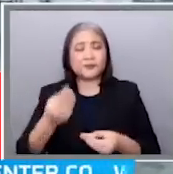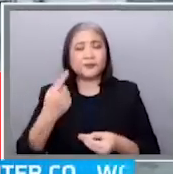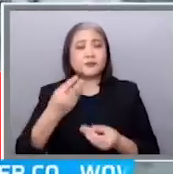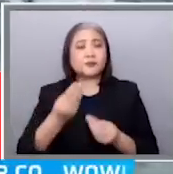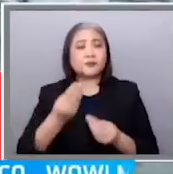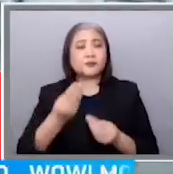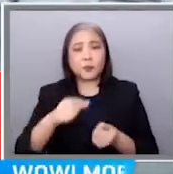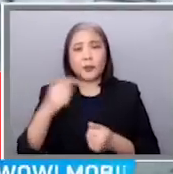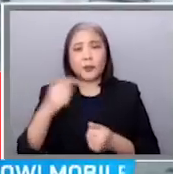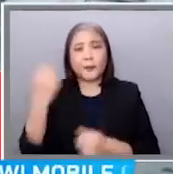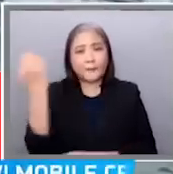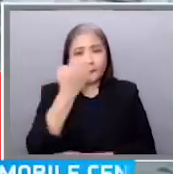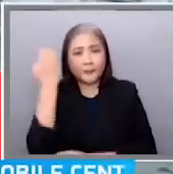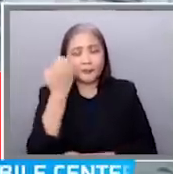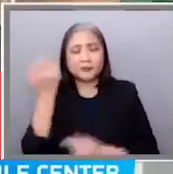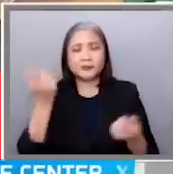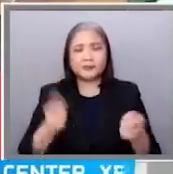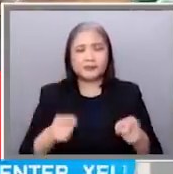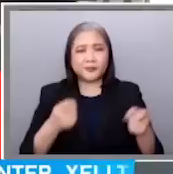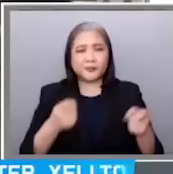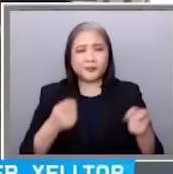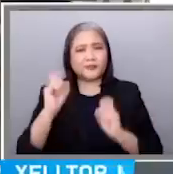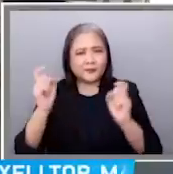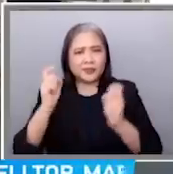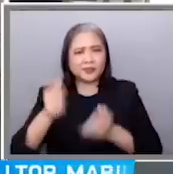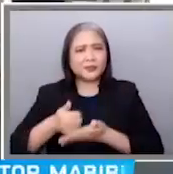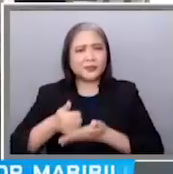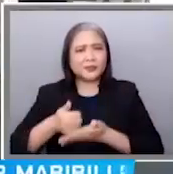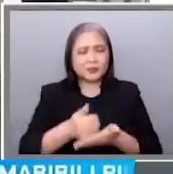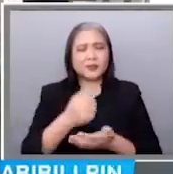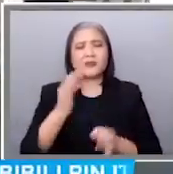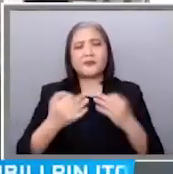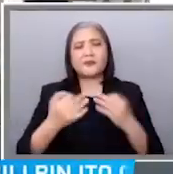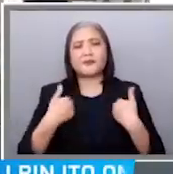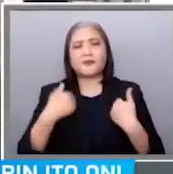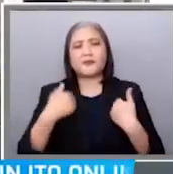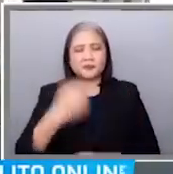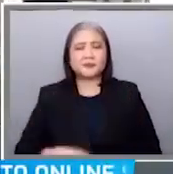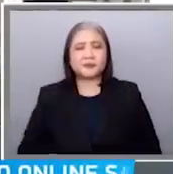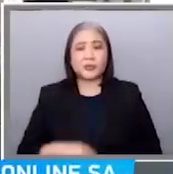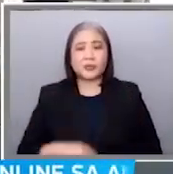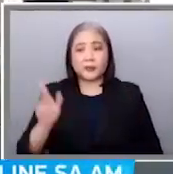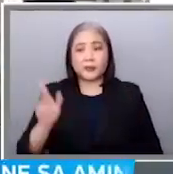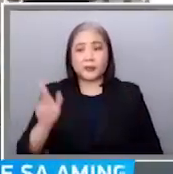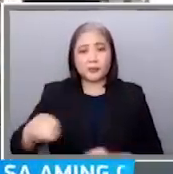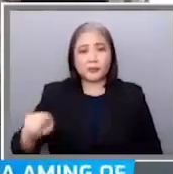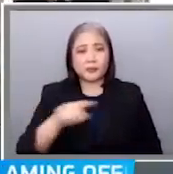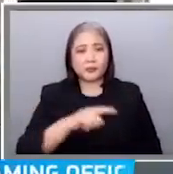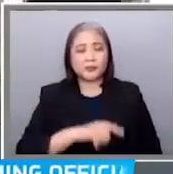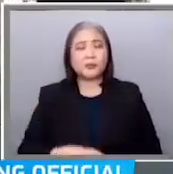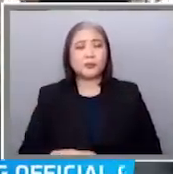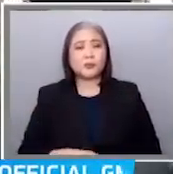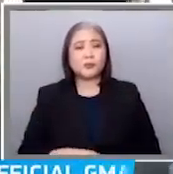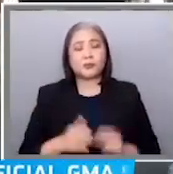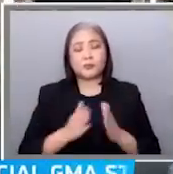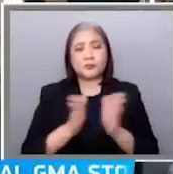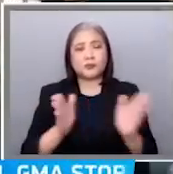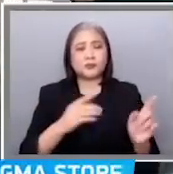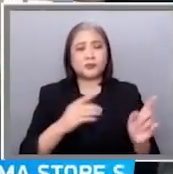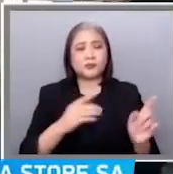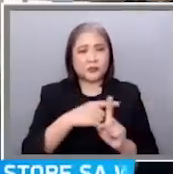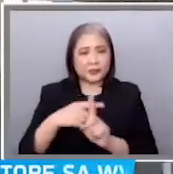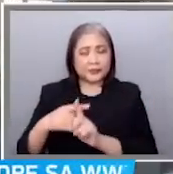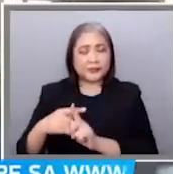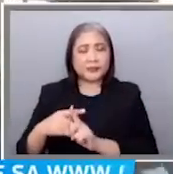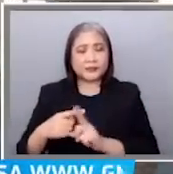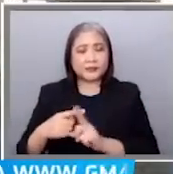case. Marispondihan nila yung mga emergency cases. At paalala sa publiko na ang mga pampublikong cemetery dito sa Davao